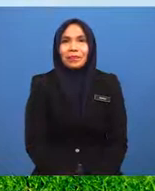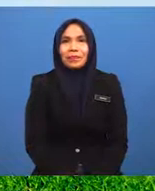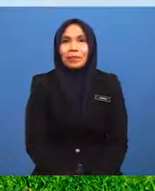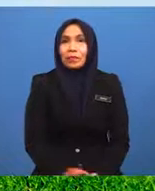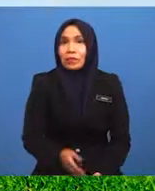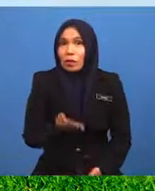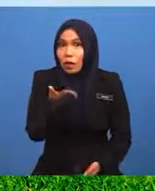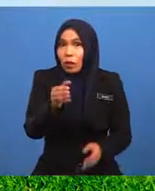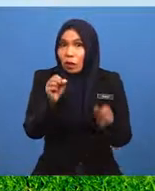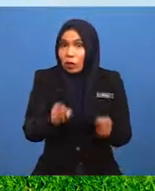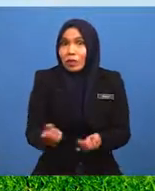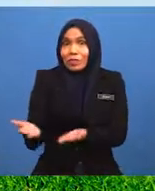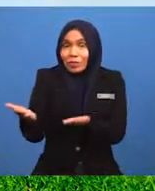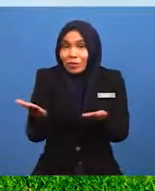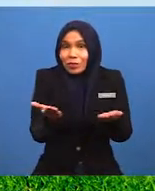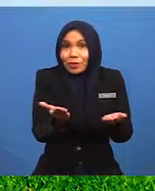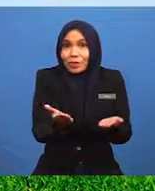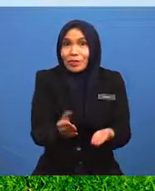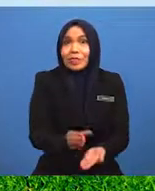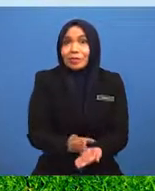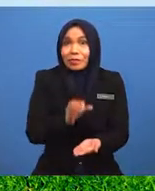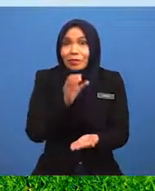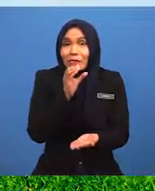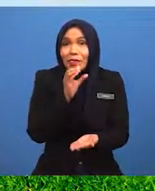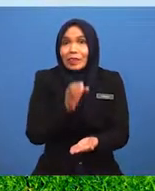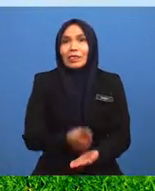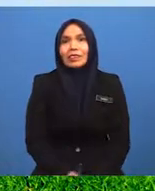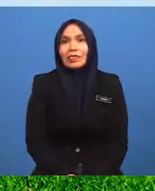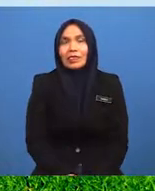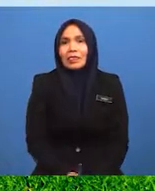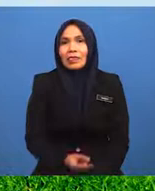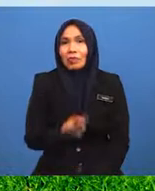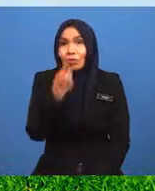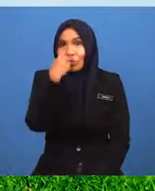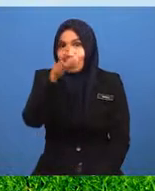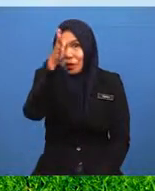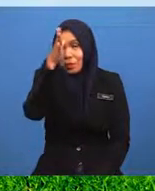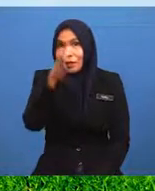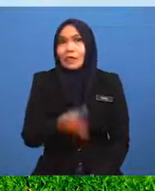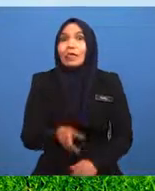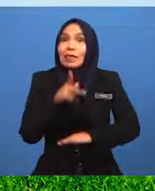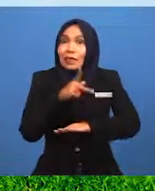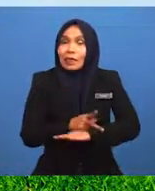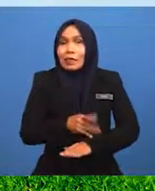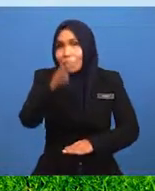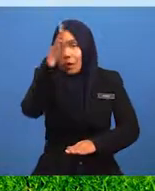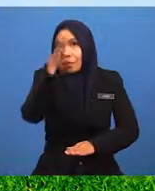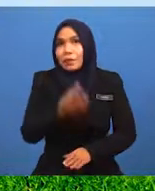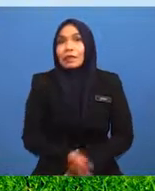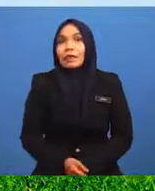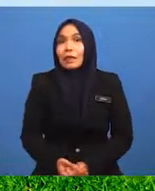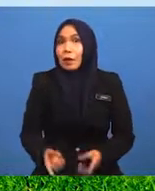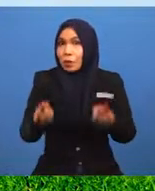kerja. Tentu ayah akan gembira dengan sikap berbudi pekerti mulia yang